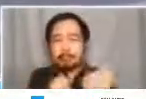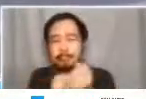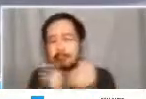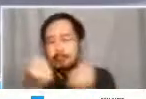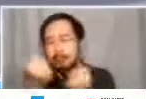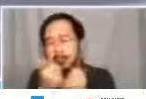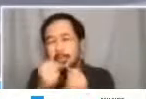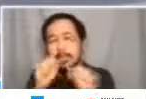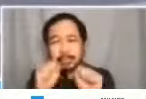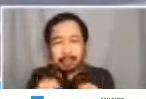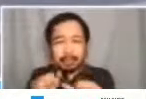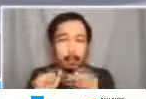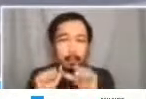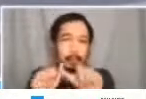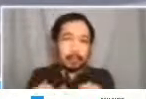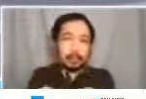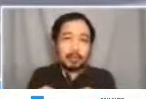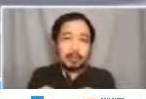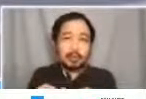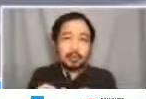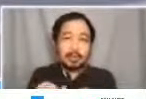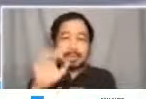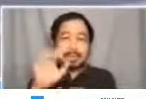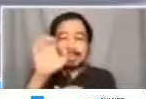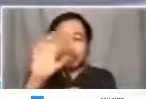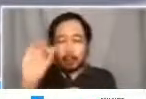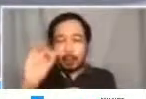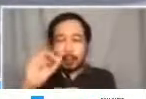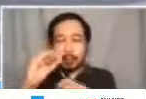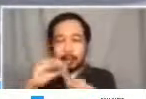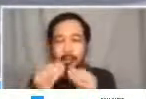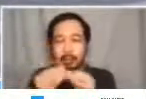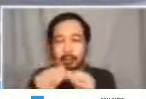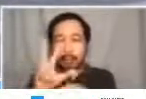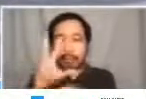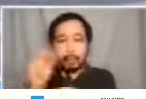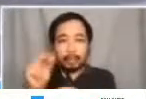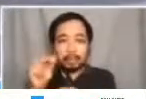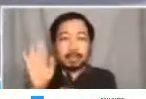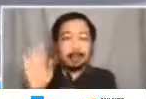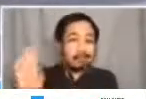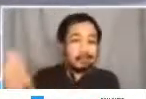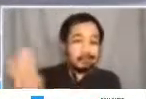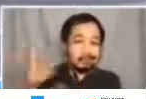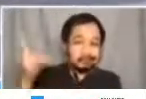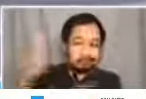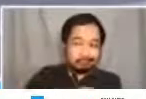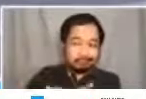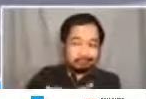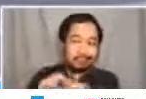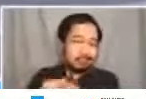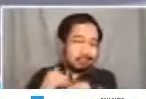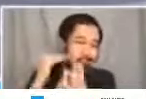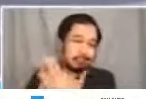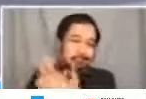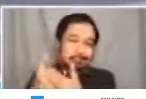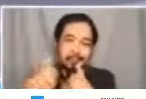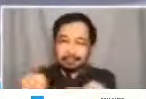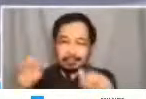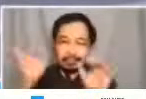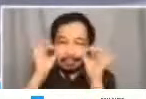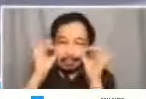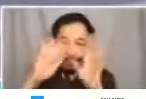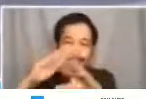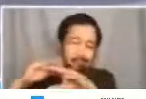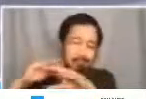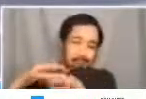Ng modified general community quarantine dito sa lungsod ng Baguio, kapansin-pansin ang bahagyang pagdami ng bilang ng mga